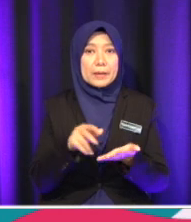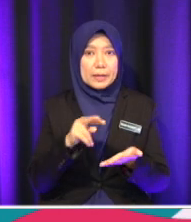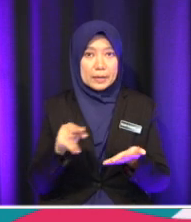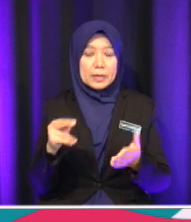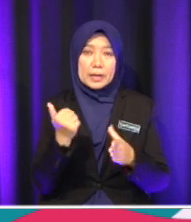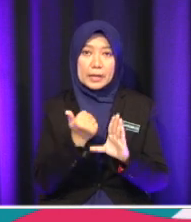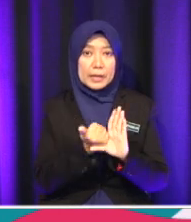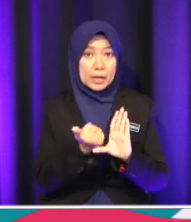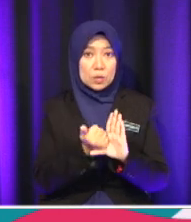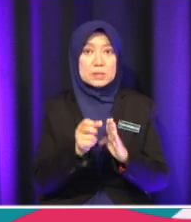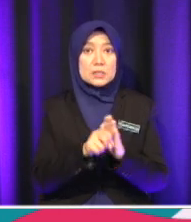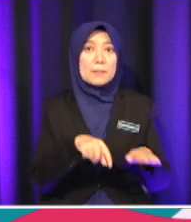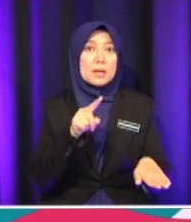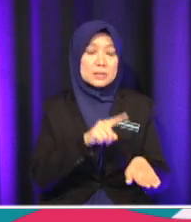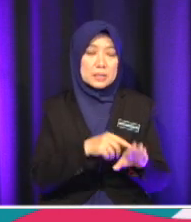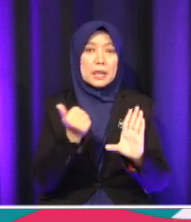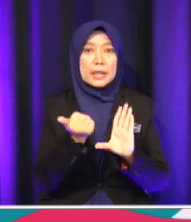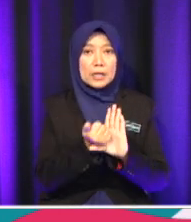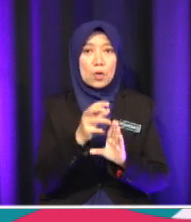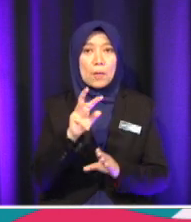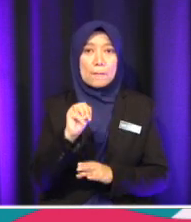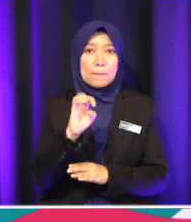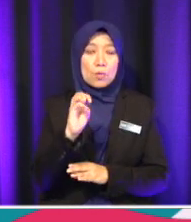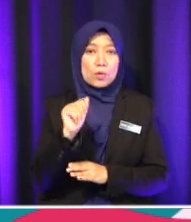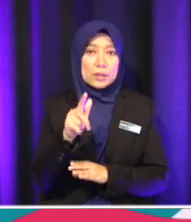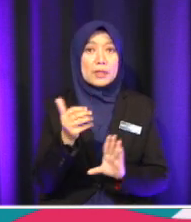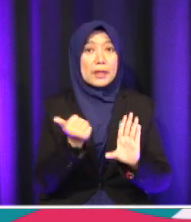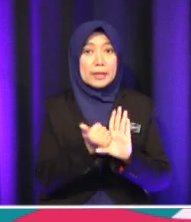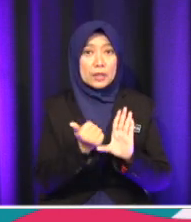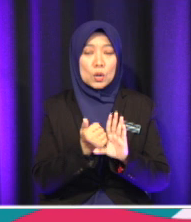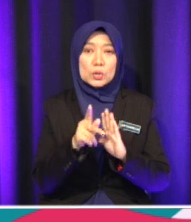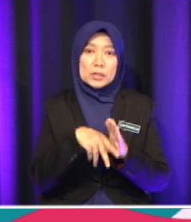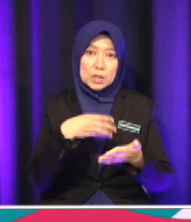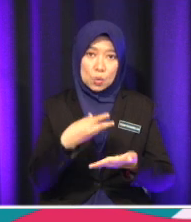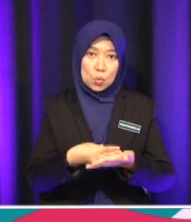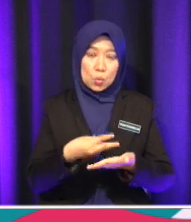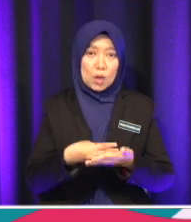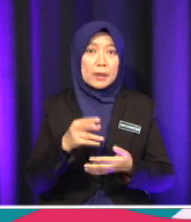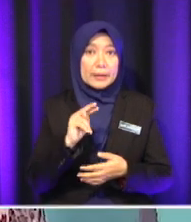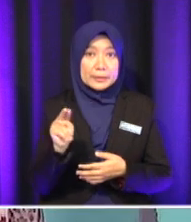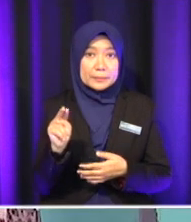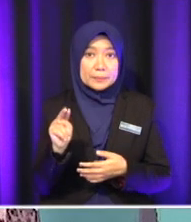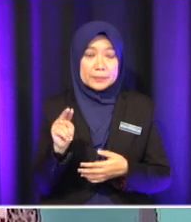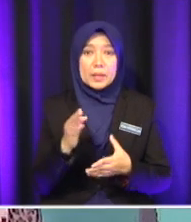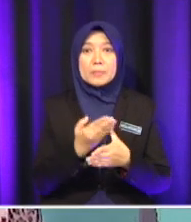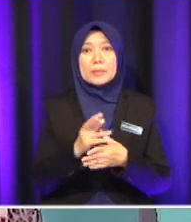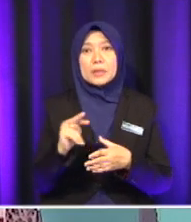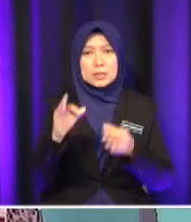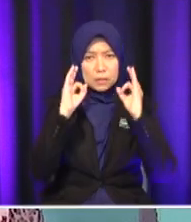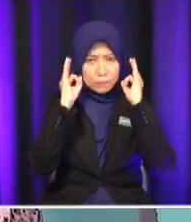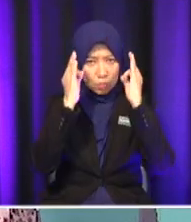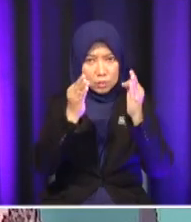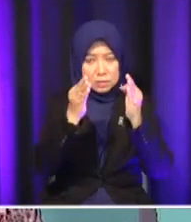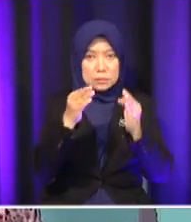yang kedua ikon modal dan yang ketiga account keuangan tetapi dalam bahagian ini fokus kita adalah